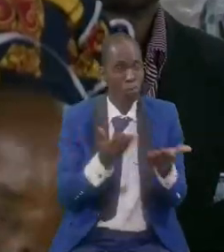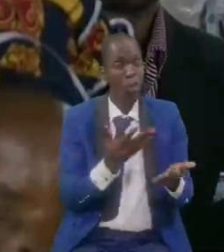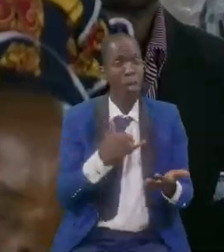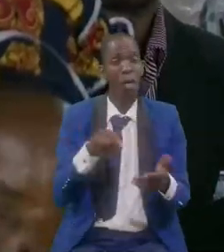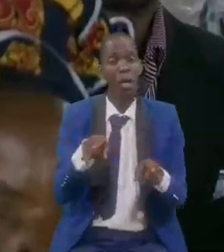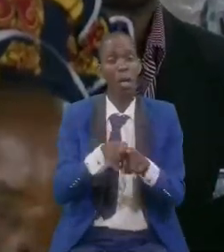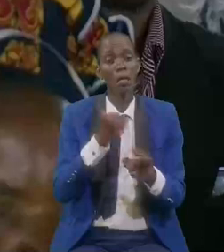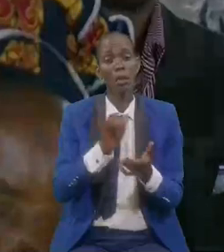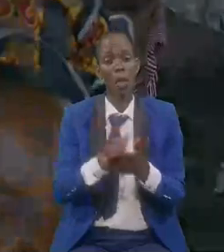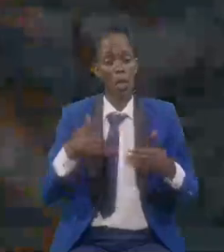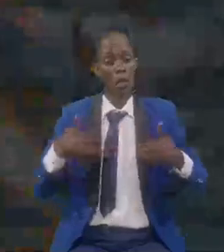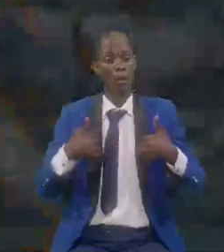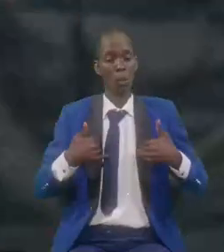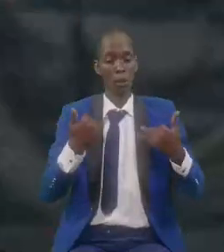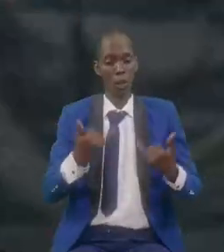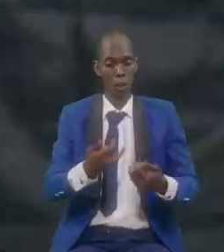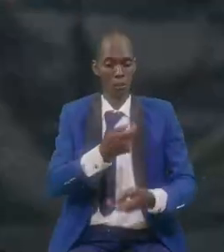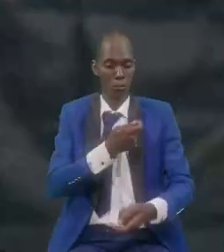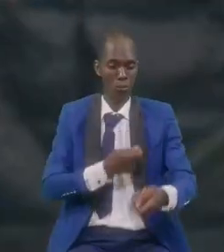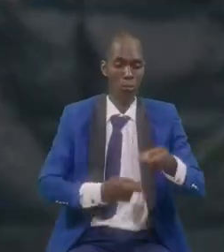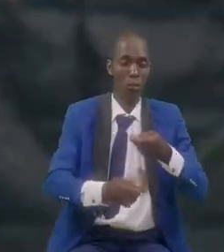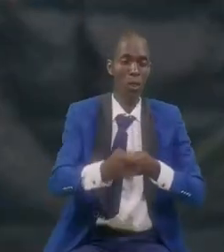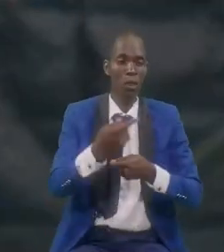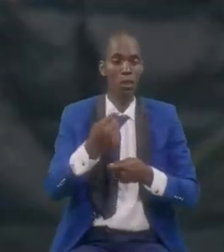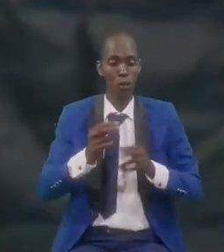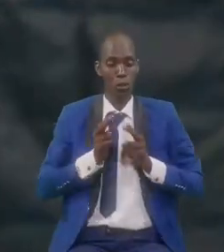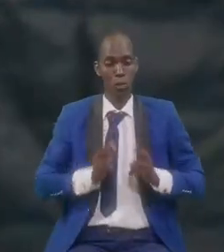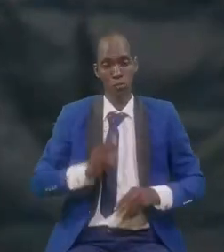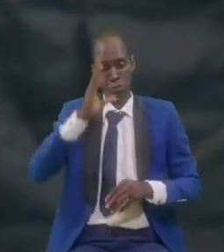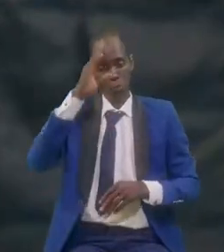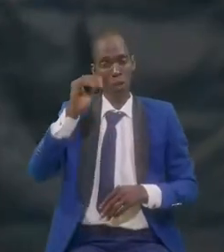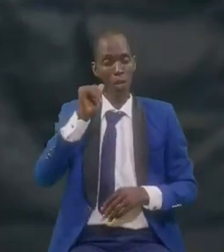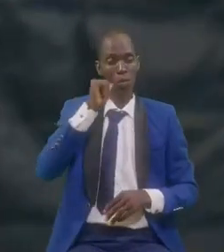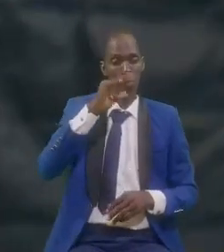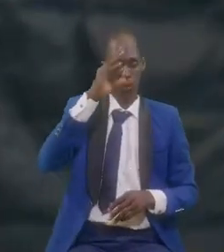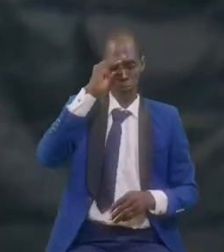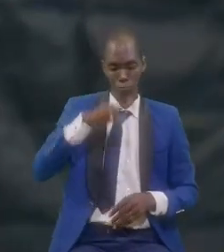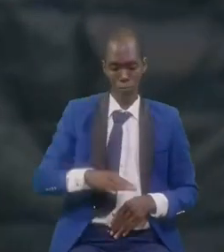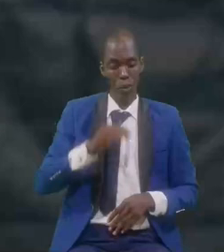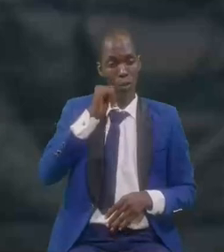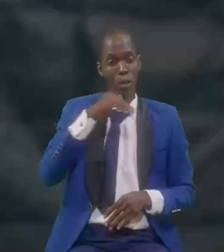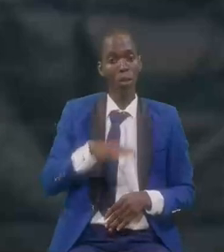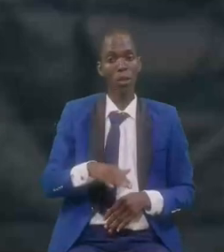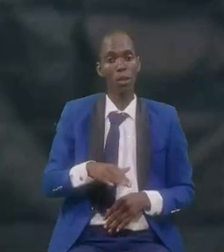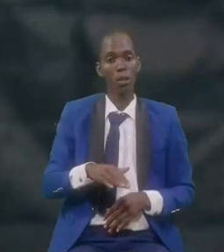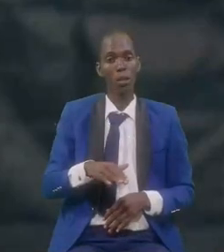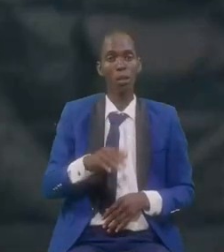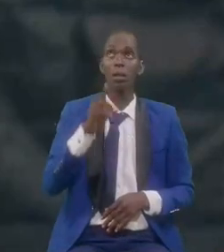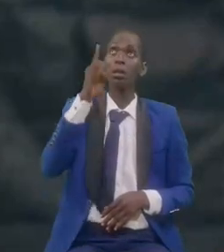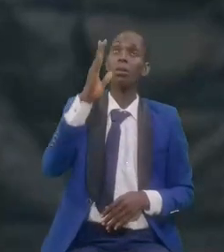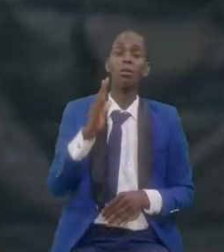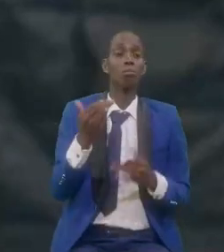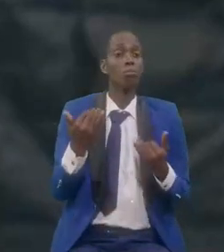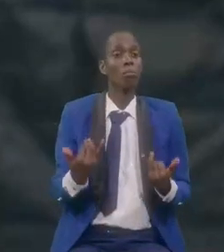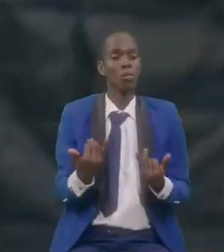ont remplacé les hommes et les femmes et les garçons et les filles, Dieu a